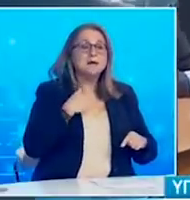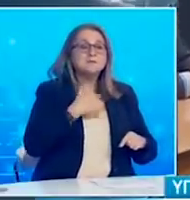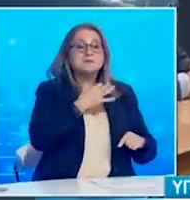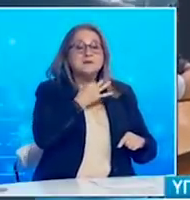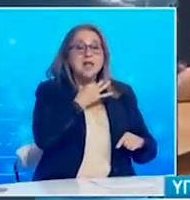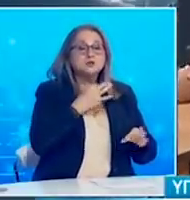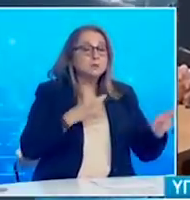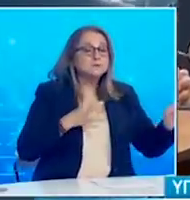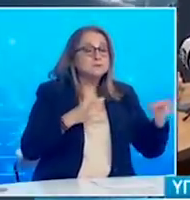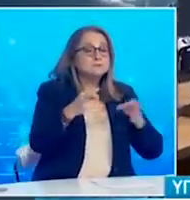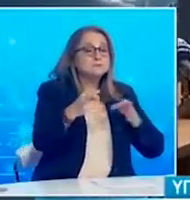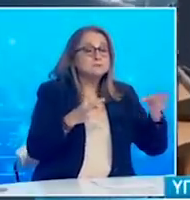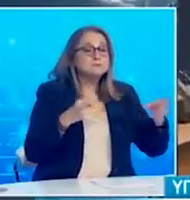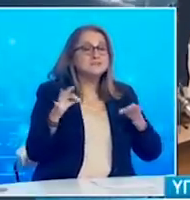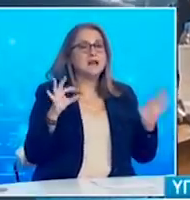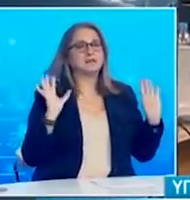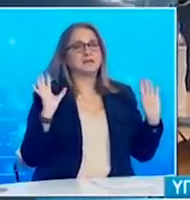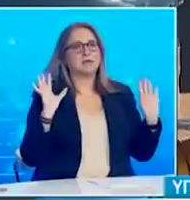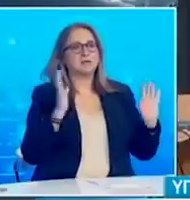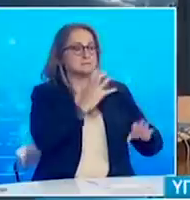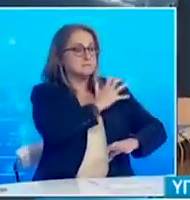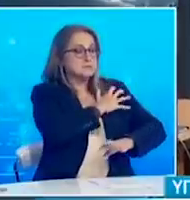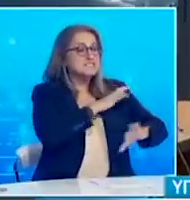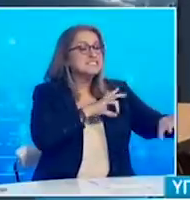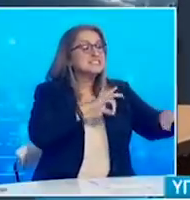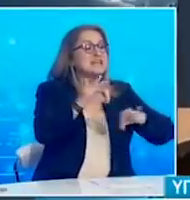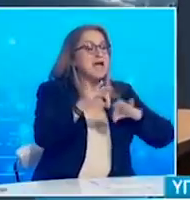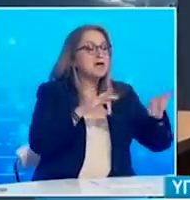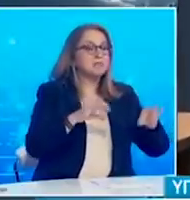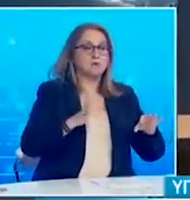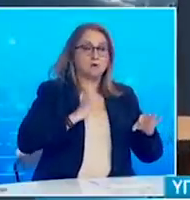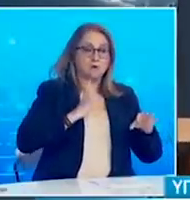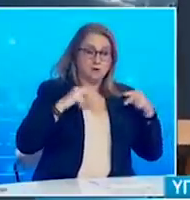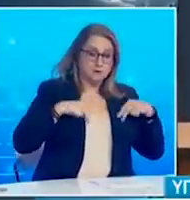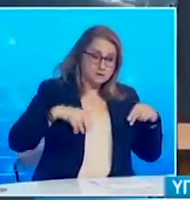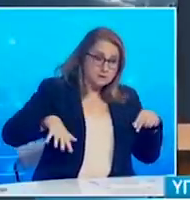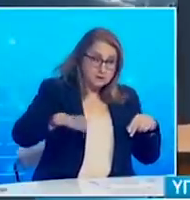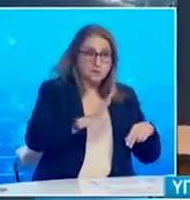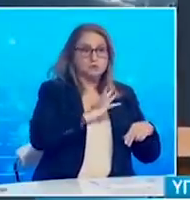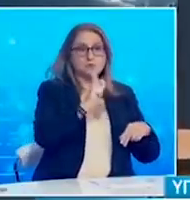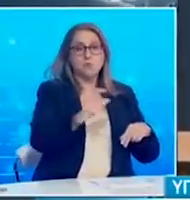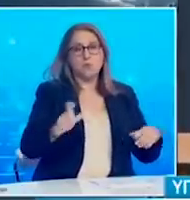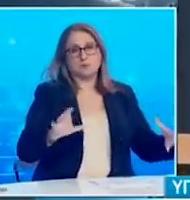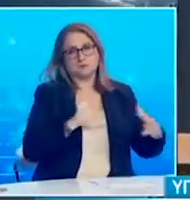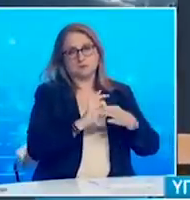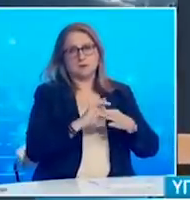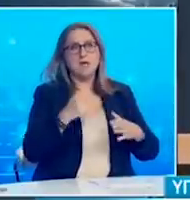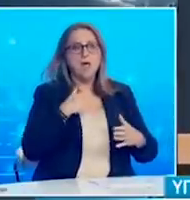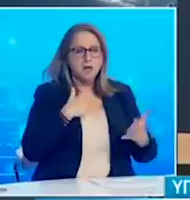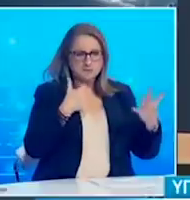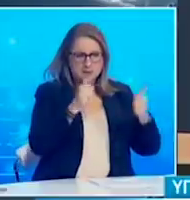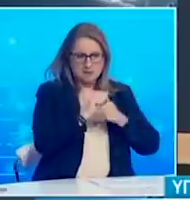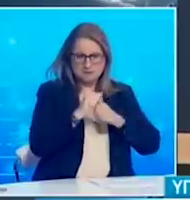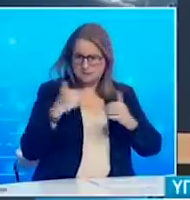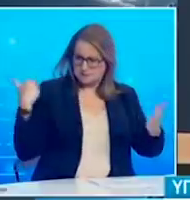τις συντονισμένες δράσεις πολιτείας, πολιτικών και κοινωνικών δυνάμεων και των πολιτών. Και το ερώτημά μου είναι απλό. Είμαστε 6 μήνες μετά την έναρξη